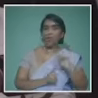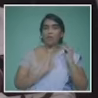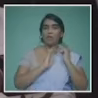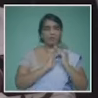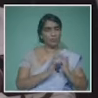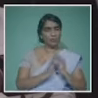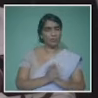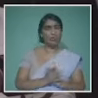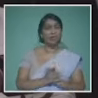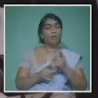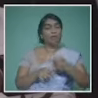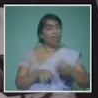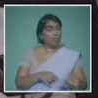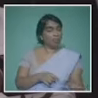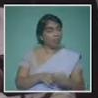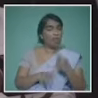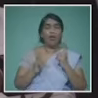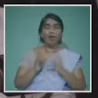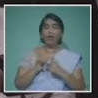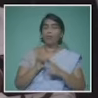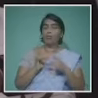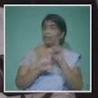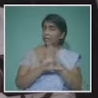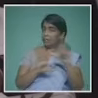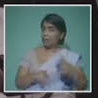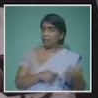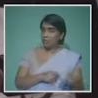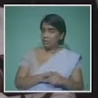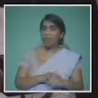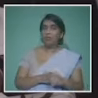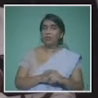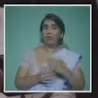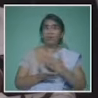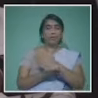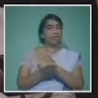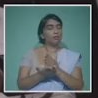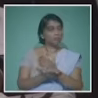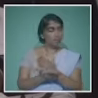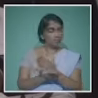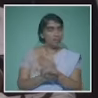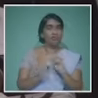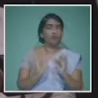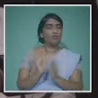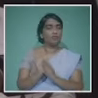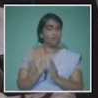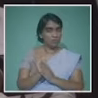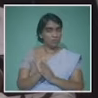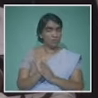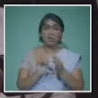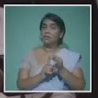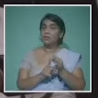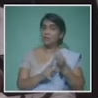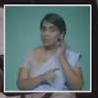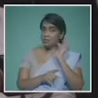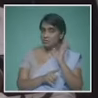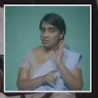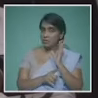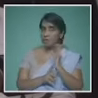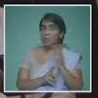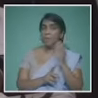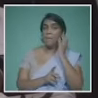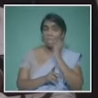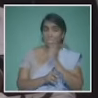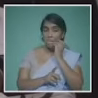කාර්යාලයට එදාම ඔක්තෝබර් 17 වෙනිදා සීමා නීර්ණ කොමිෂන් සභාවේ සභාපති